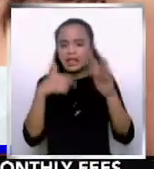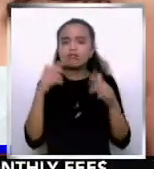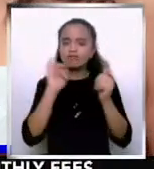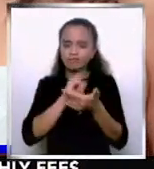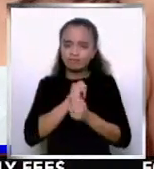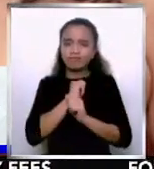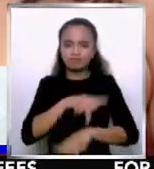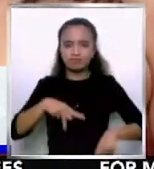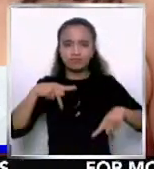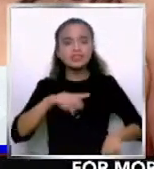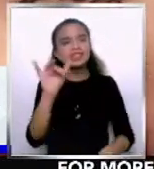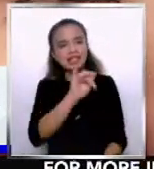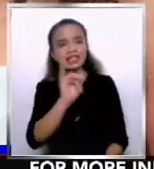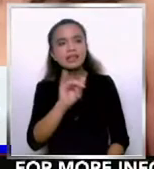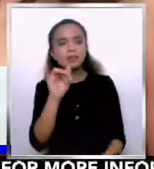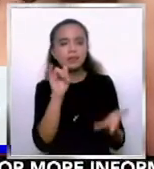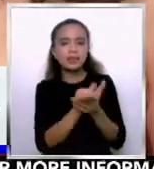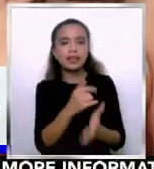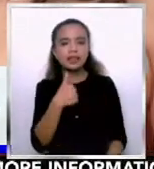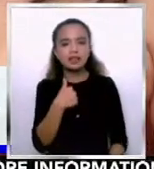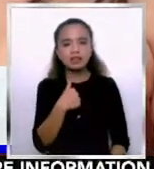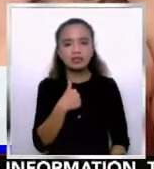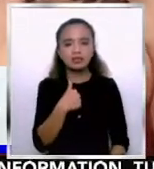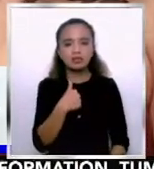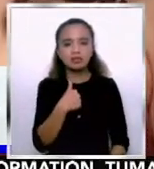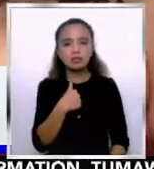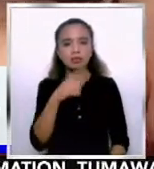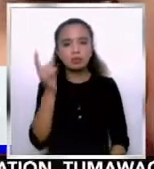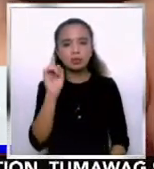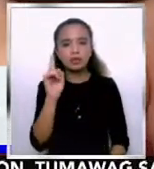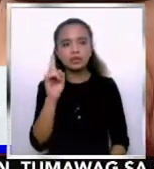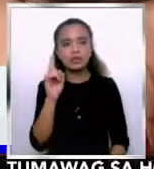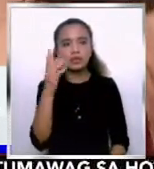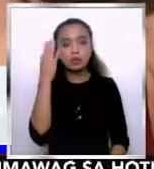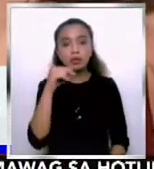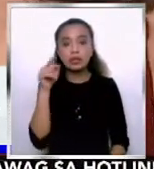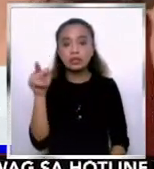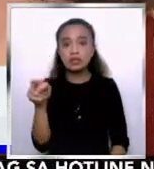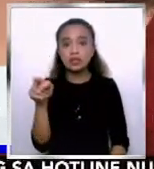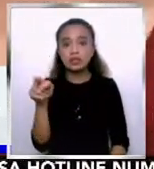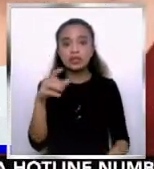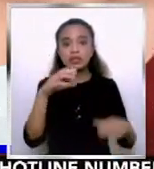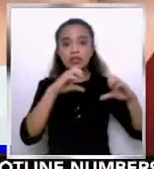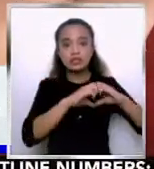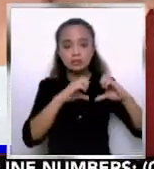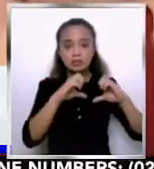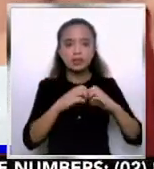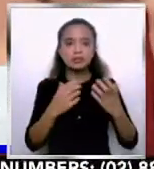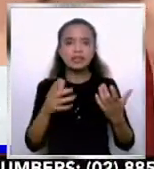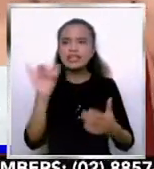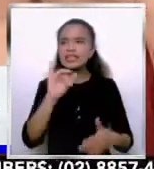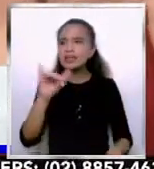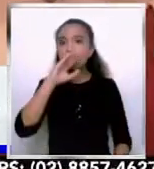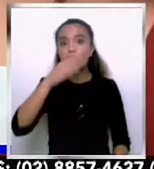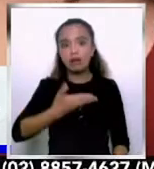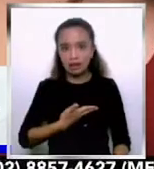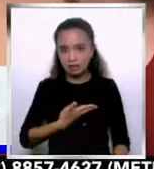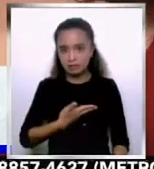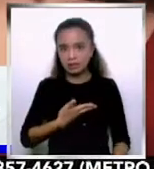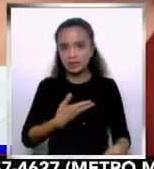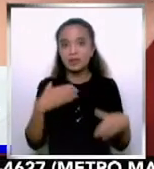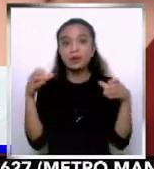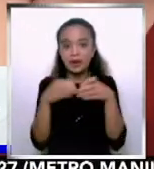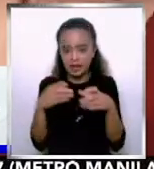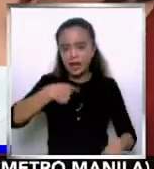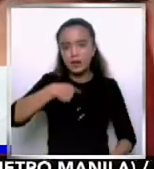parang the least I could do, especially kay B, since nga na she's new sa GMA. So, parang siyang welcoming committee. Ako yung welcoming committee.